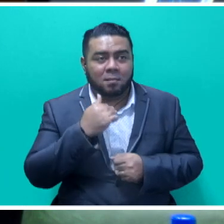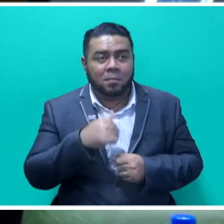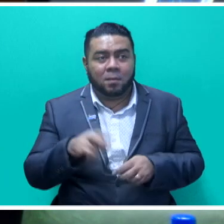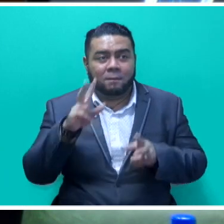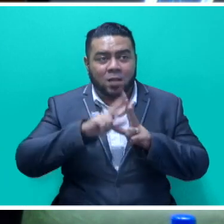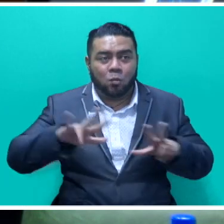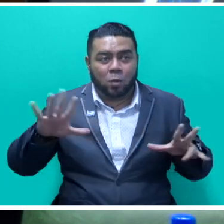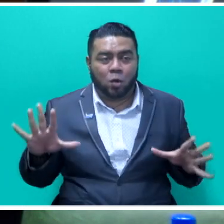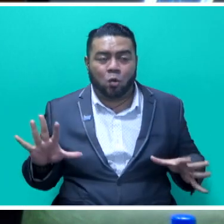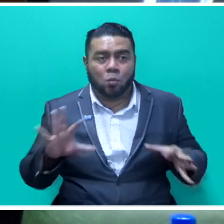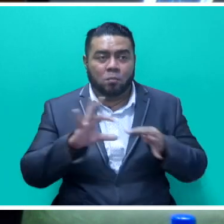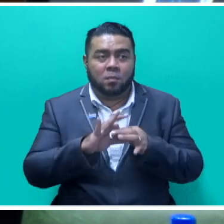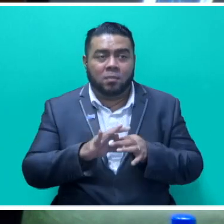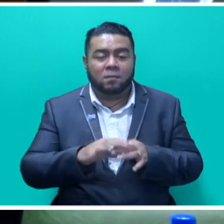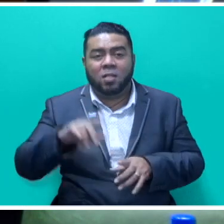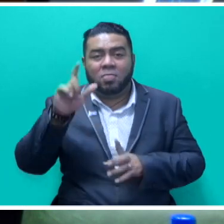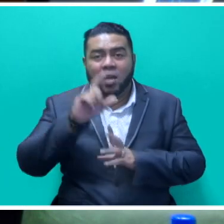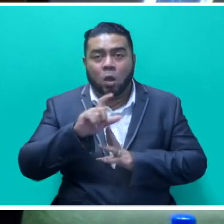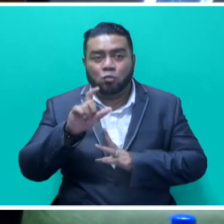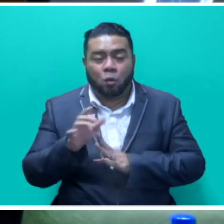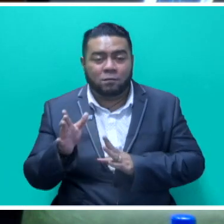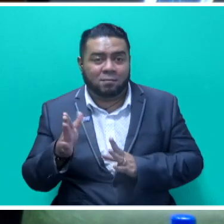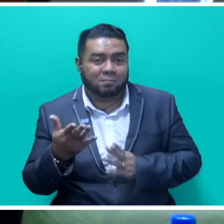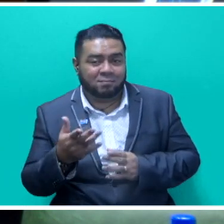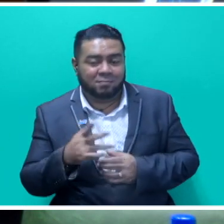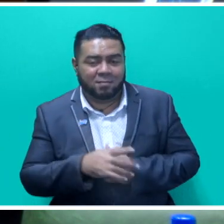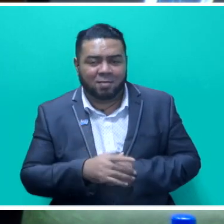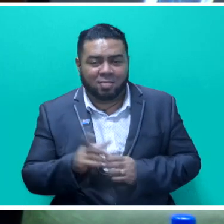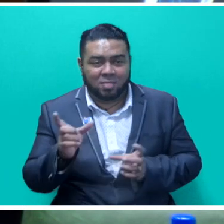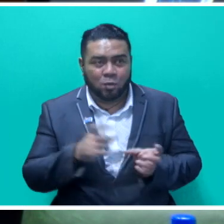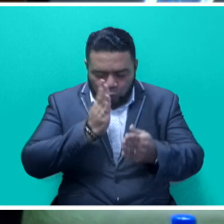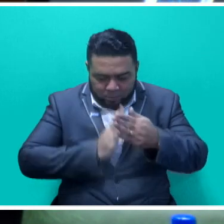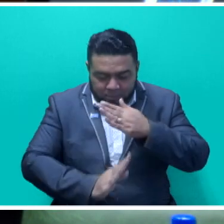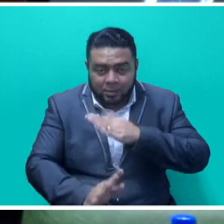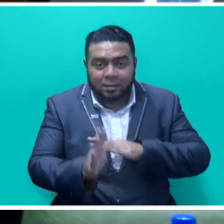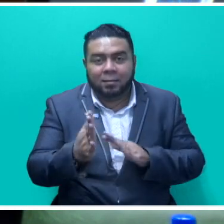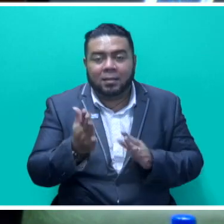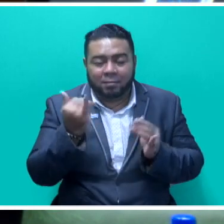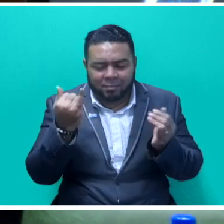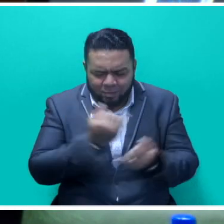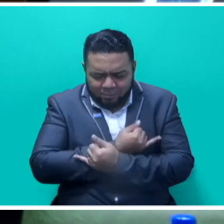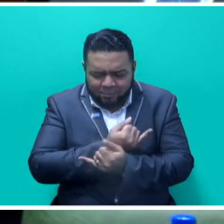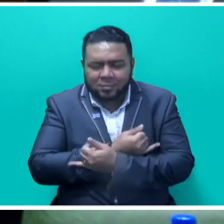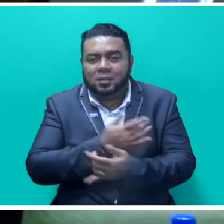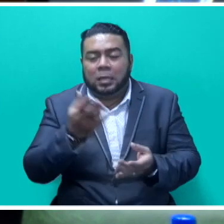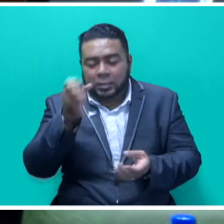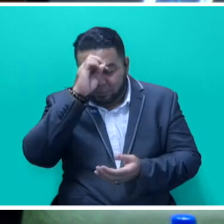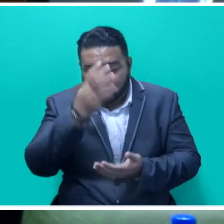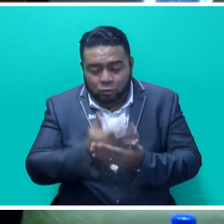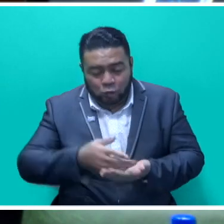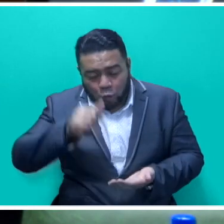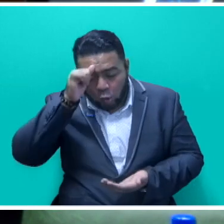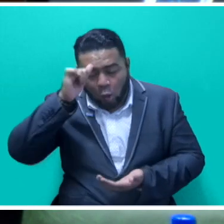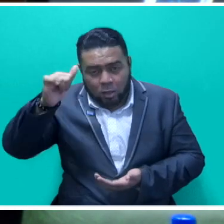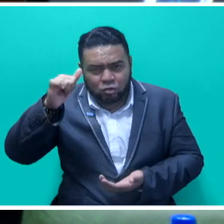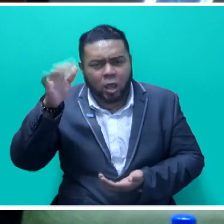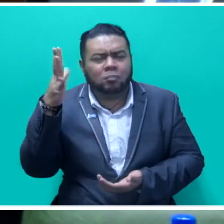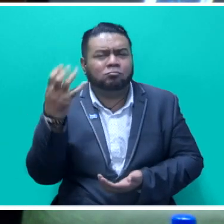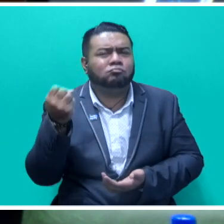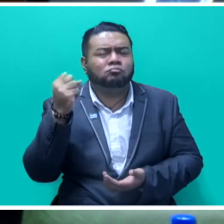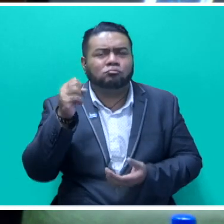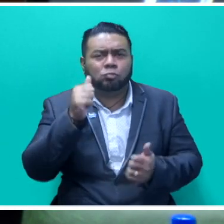और आज ये बड़ा इत्तेफाक की बात है कि जब हमारे डिप्टी प्राइम मिनिस्टर ने कहा था